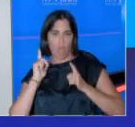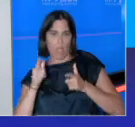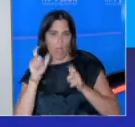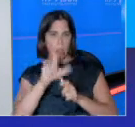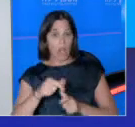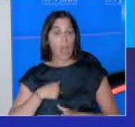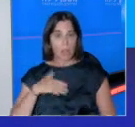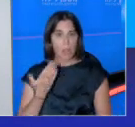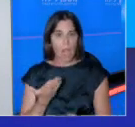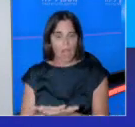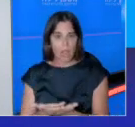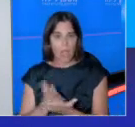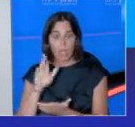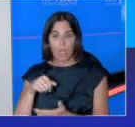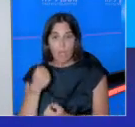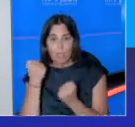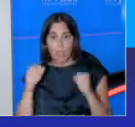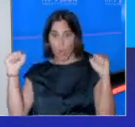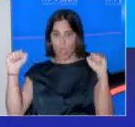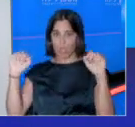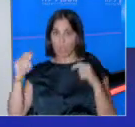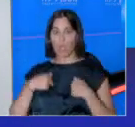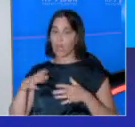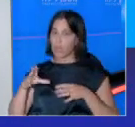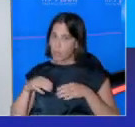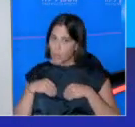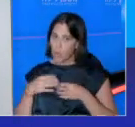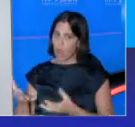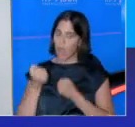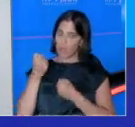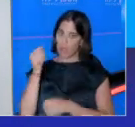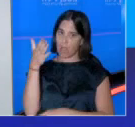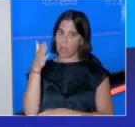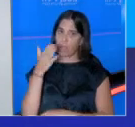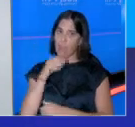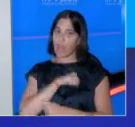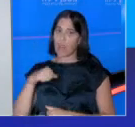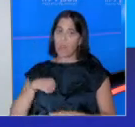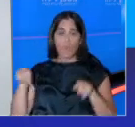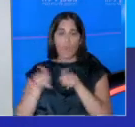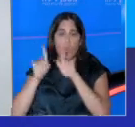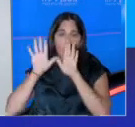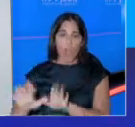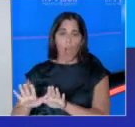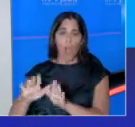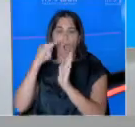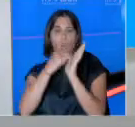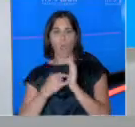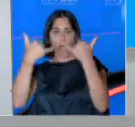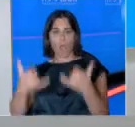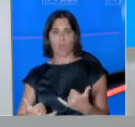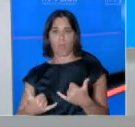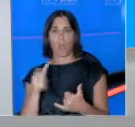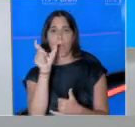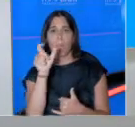אני בעד, גם דמוקרטית, אני מוכן לאמץ את מגילת העצמאות שלנו as is לחוקה, היום. מה המילה